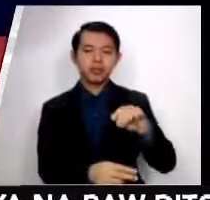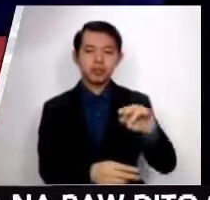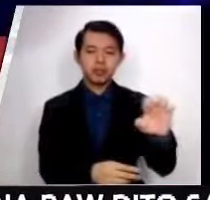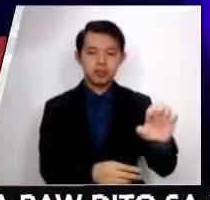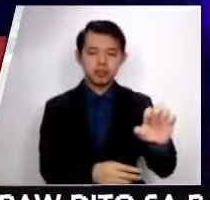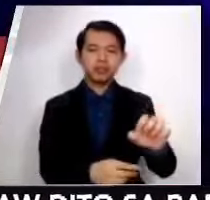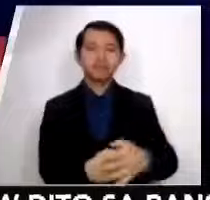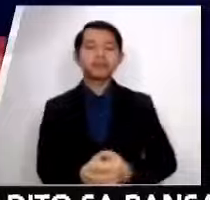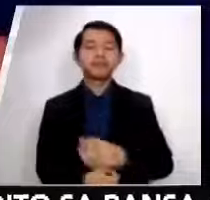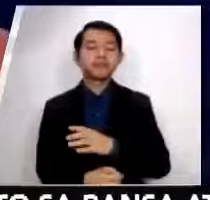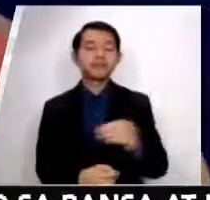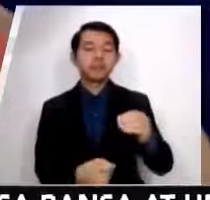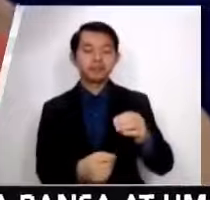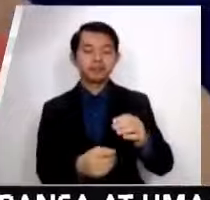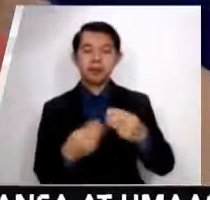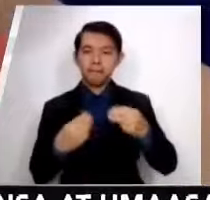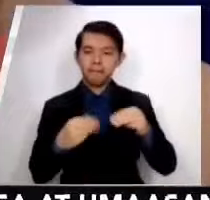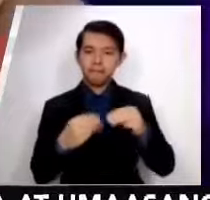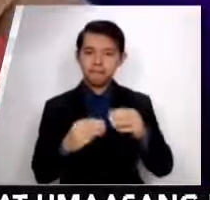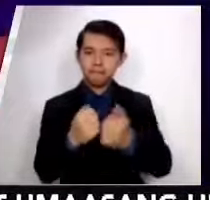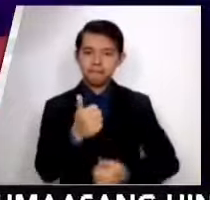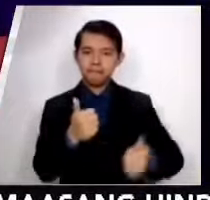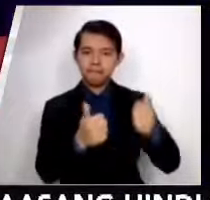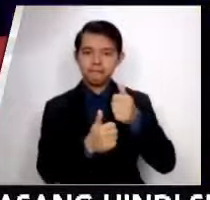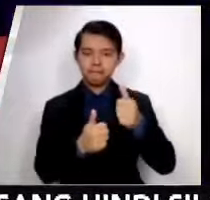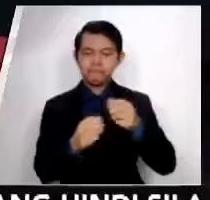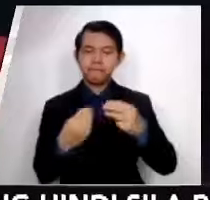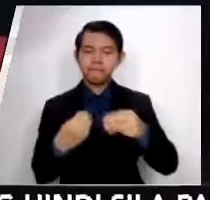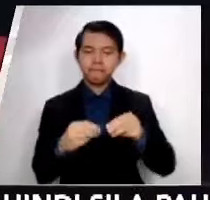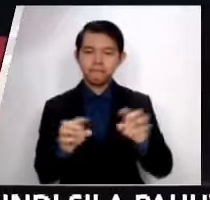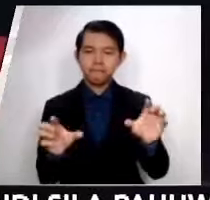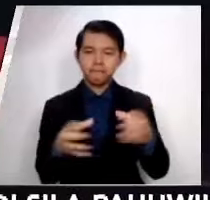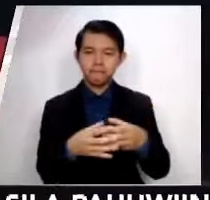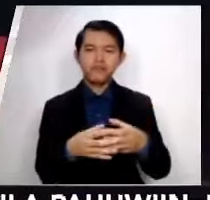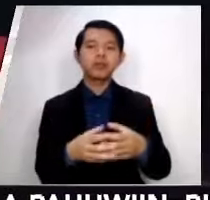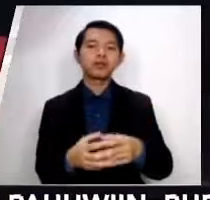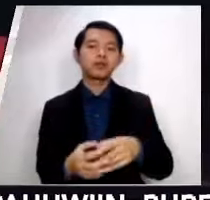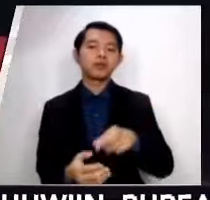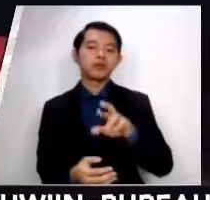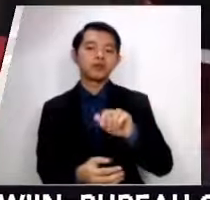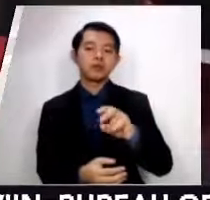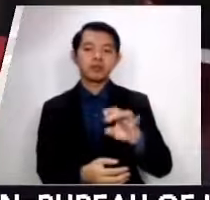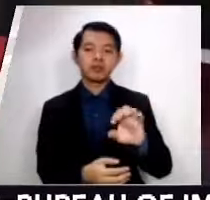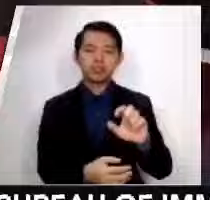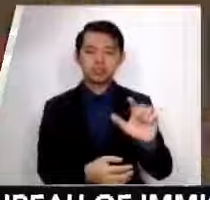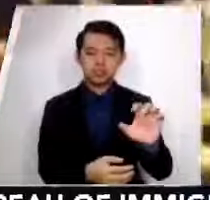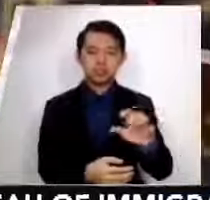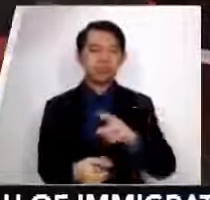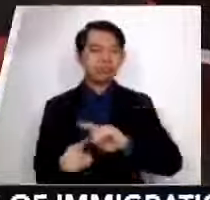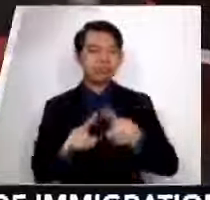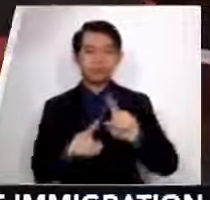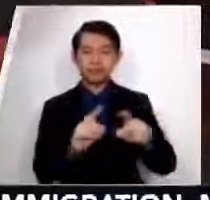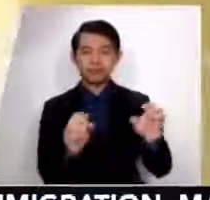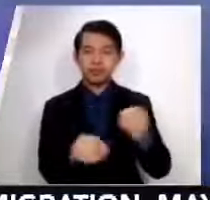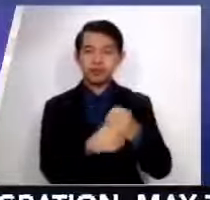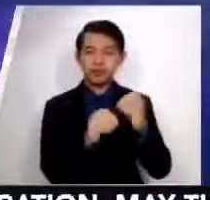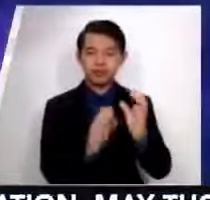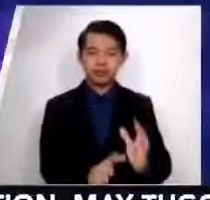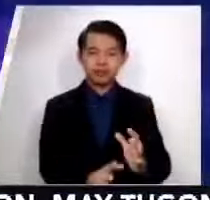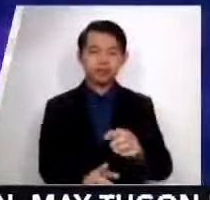Head of Sales and Marketing Group, Lisel G. Maralag, at iba pang mga opisyal ng GMA.